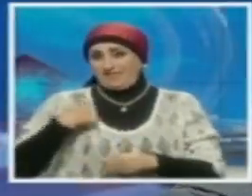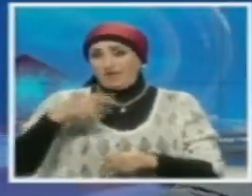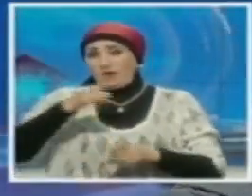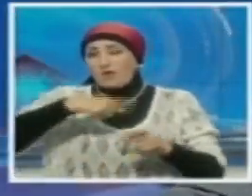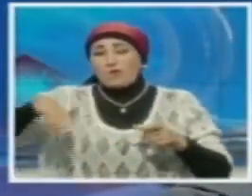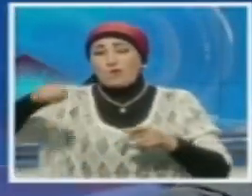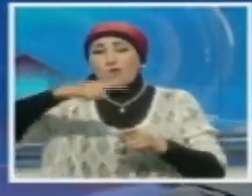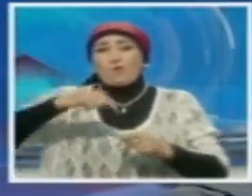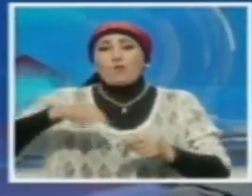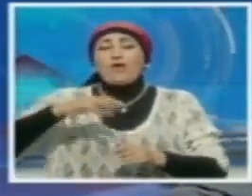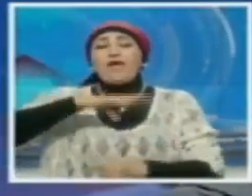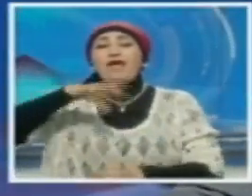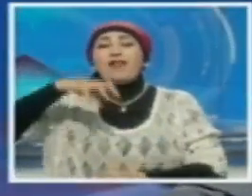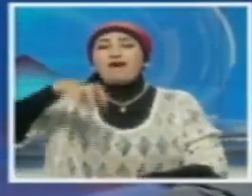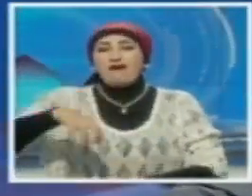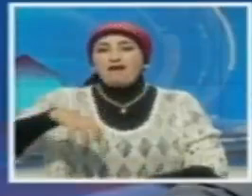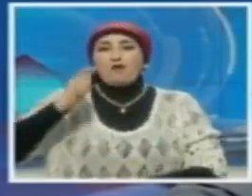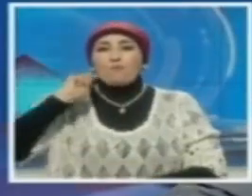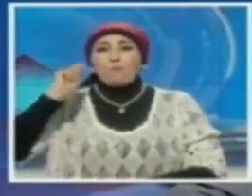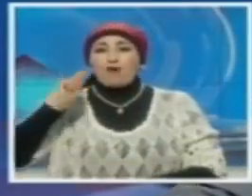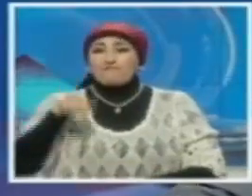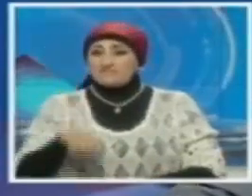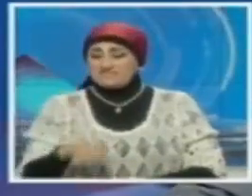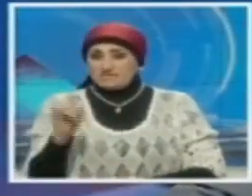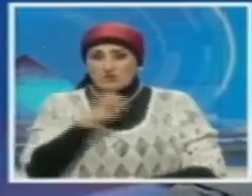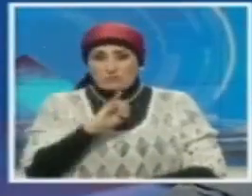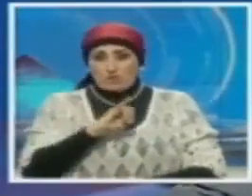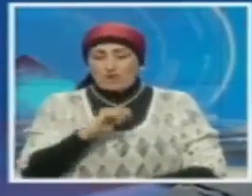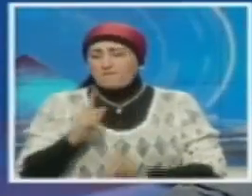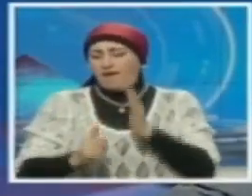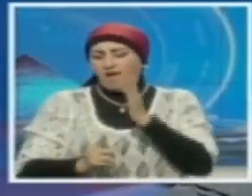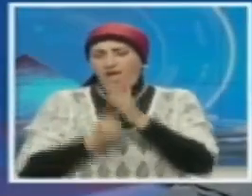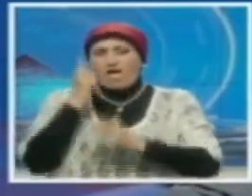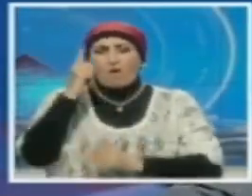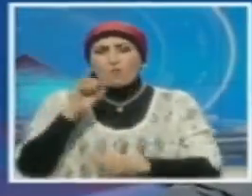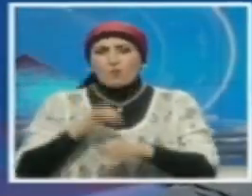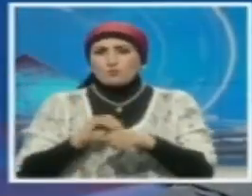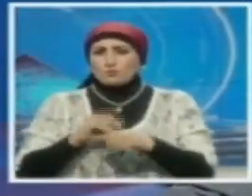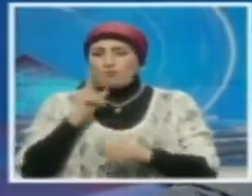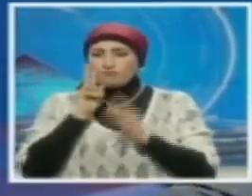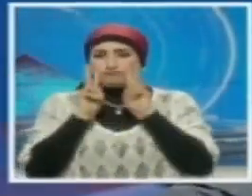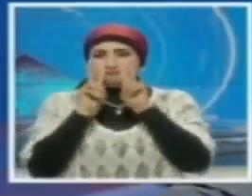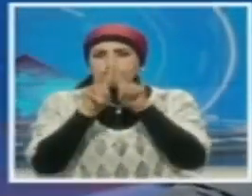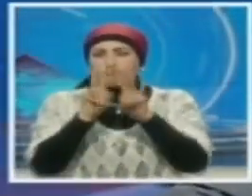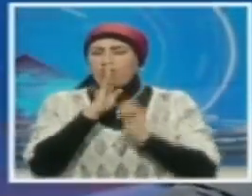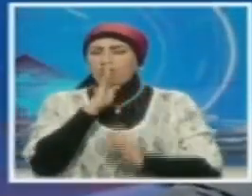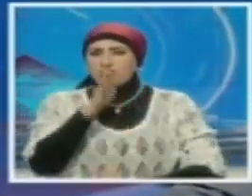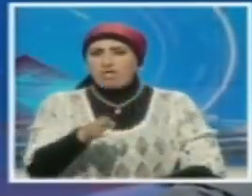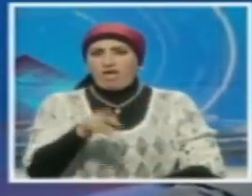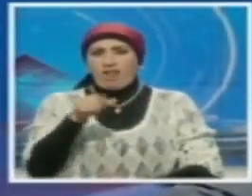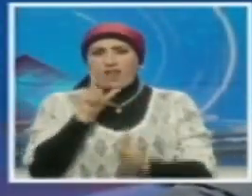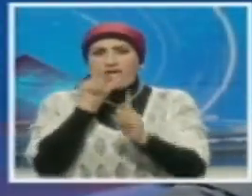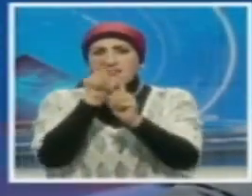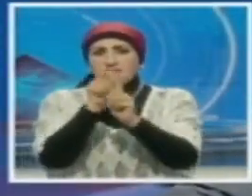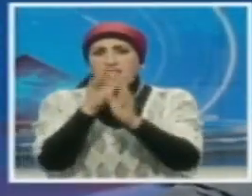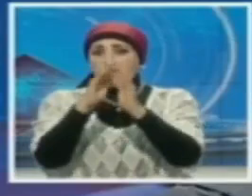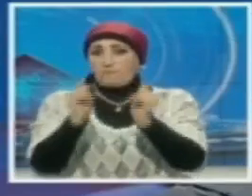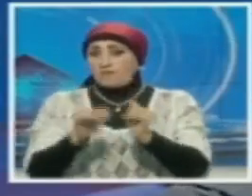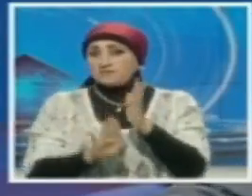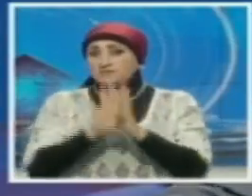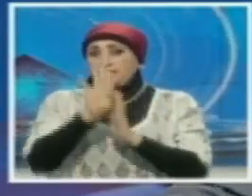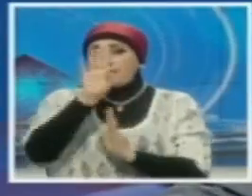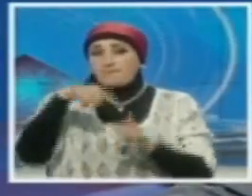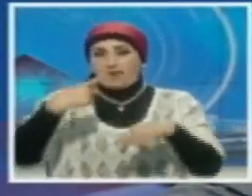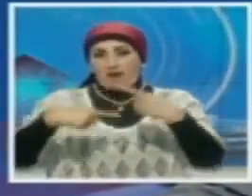الكبرى، وأكد محافظ القاهرة أن تلك المبادرة غير مسبوقة وتعبر عن الرؤية الصادقة لتحقيق أهداف